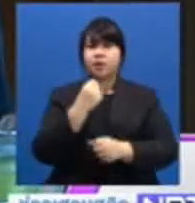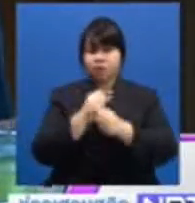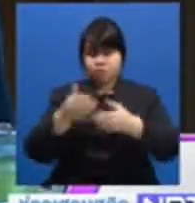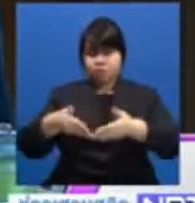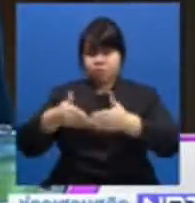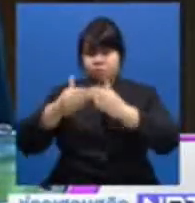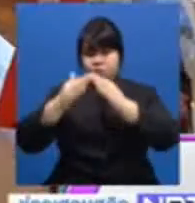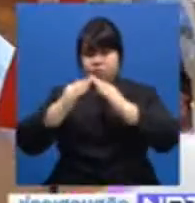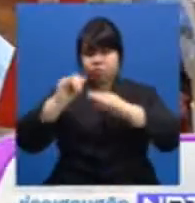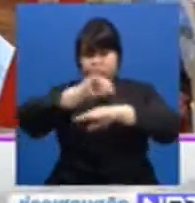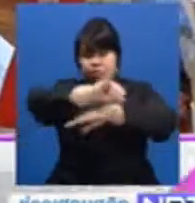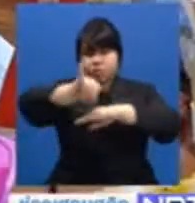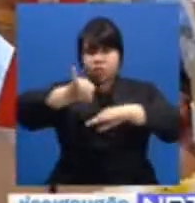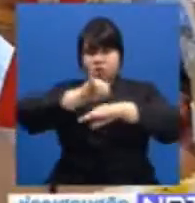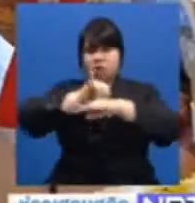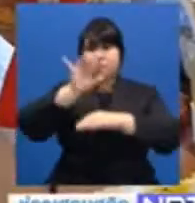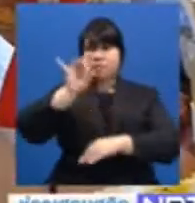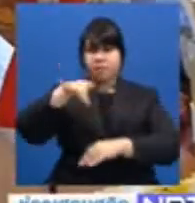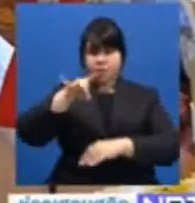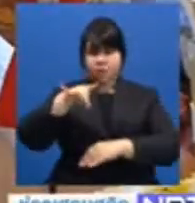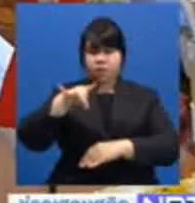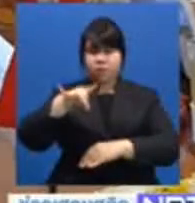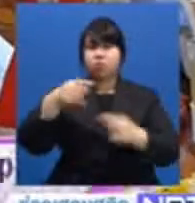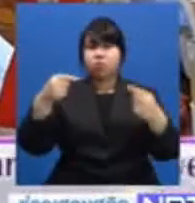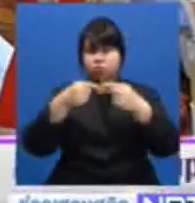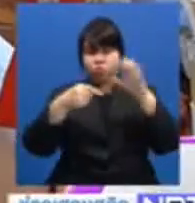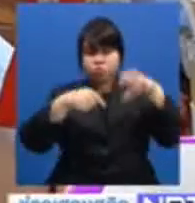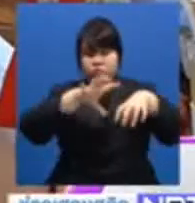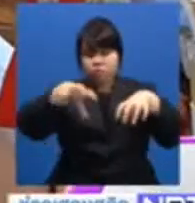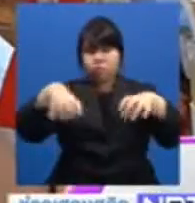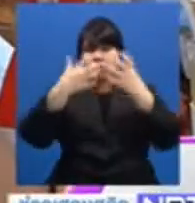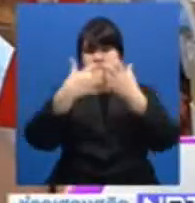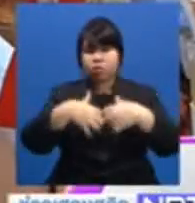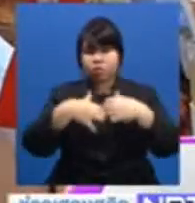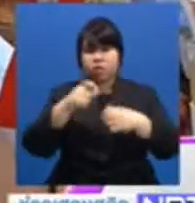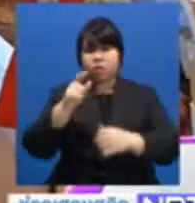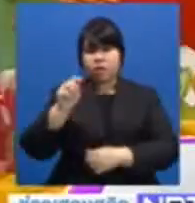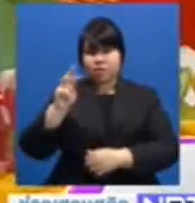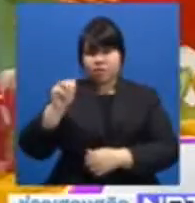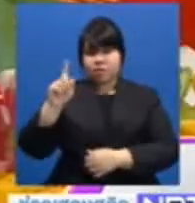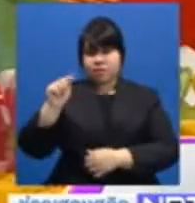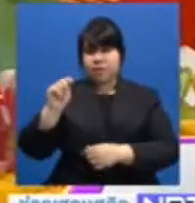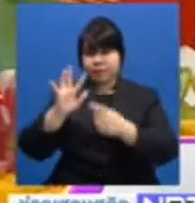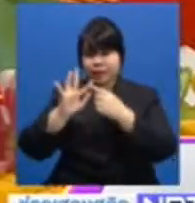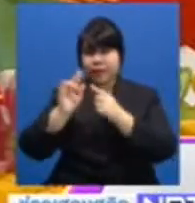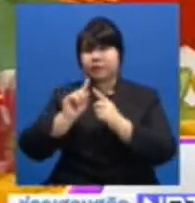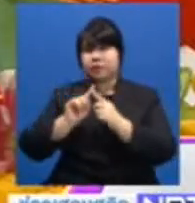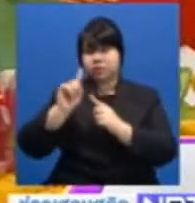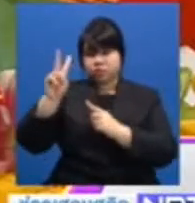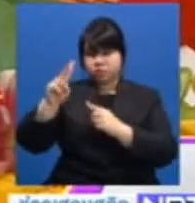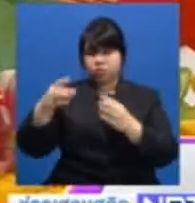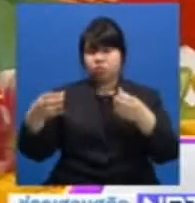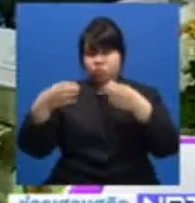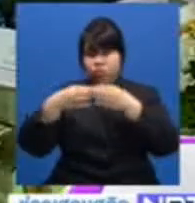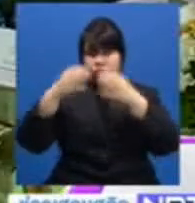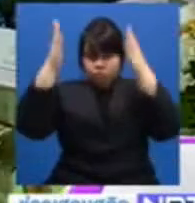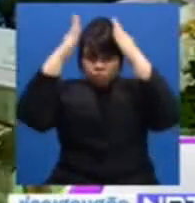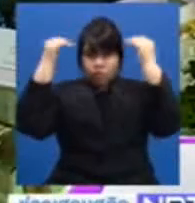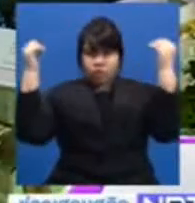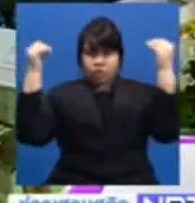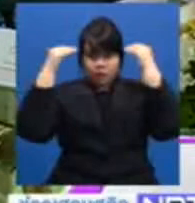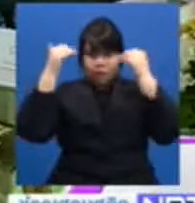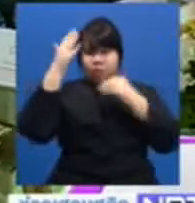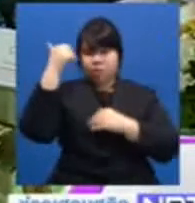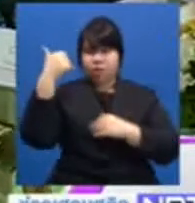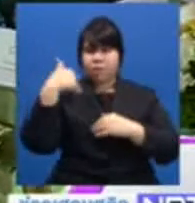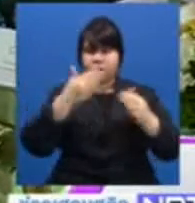บนพื้นที่กว่า 8พันไร่ซึ่งจะเป็นนิคมอุตสาหกรรมในเครืออมตะแห่งที่ 2ในประเทศเวียดนามหลังจาก